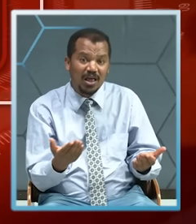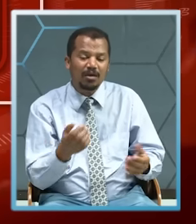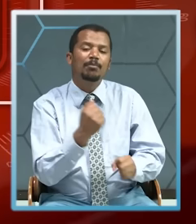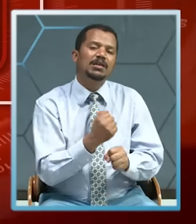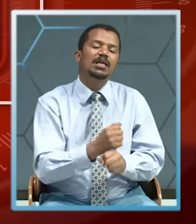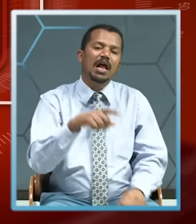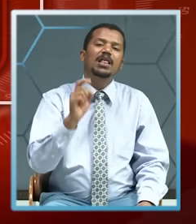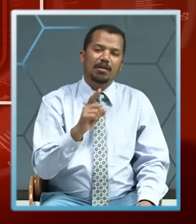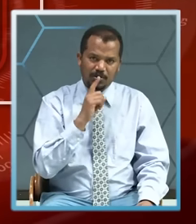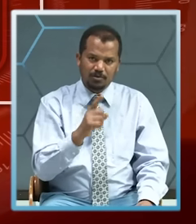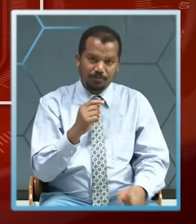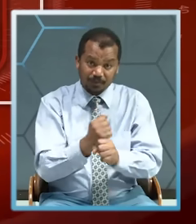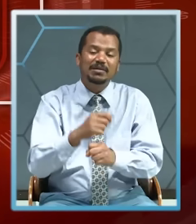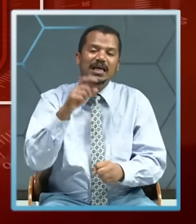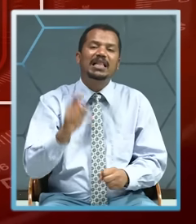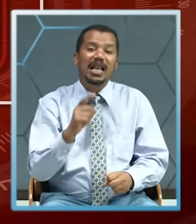ጉዳይ